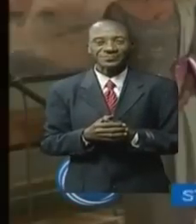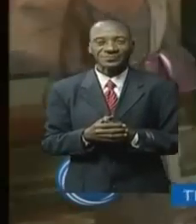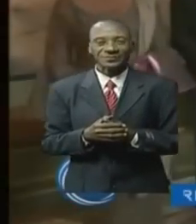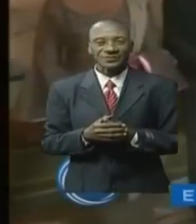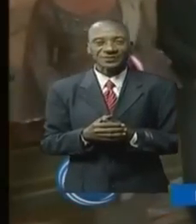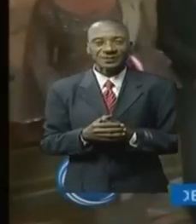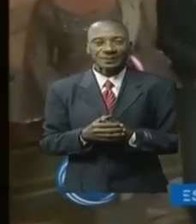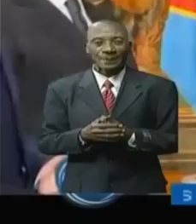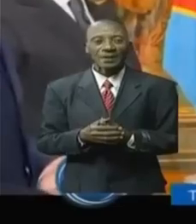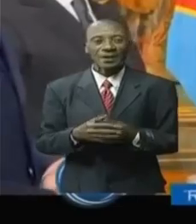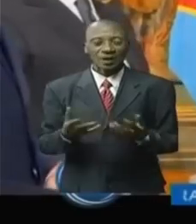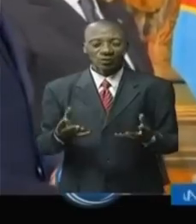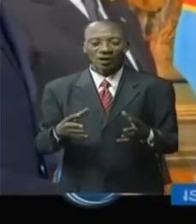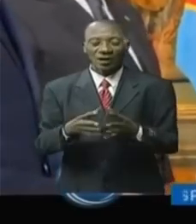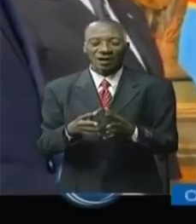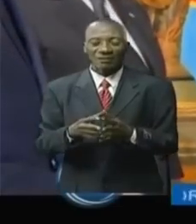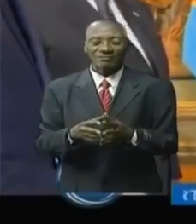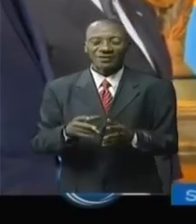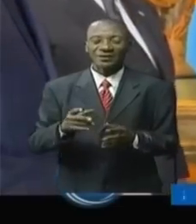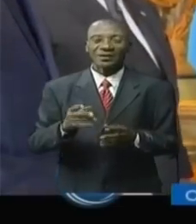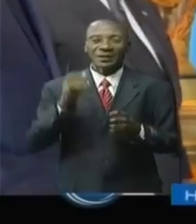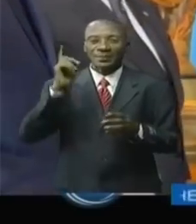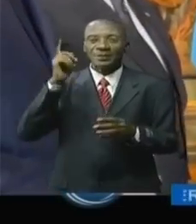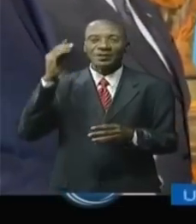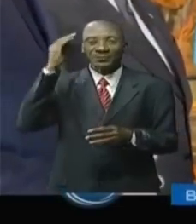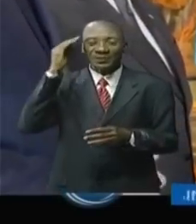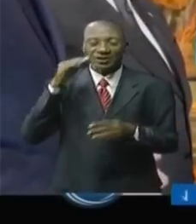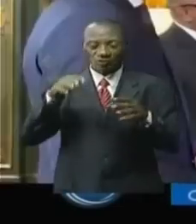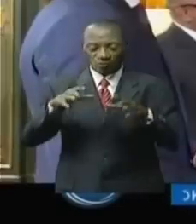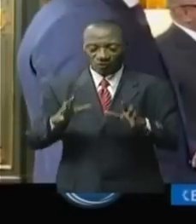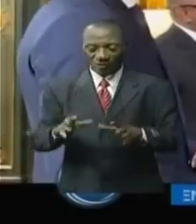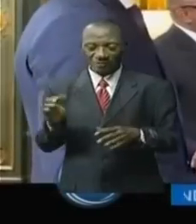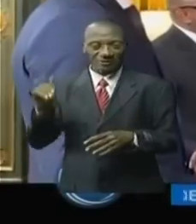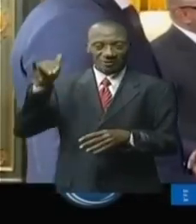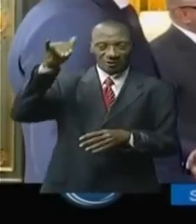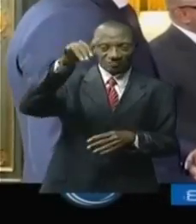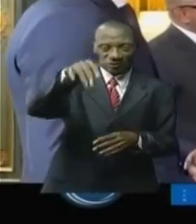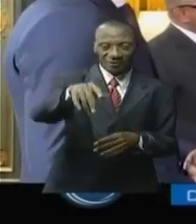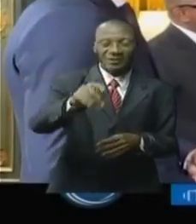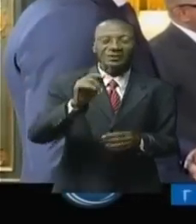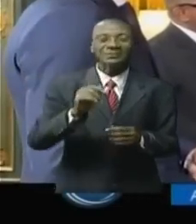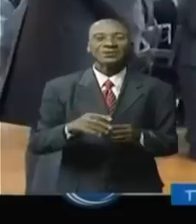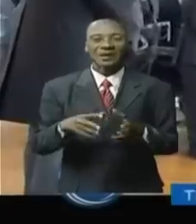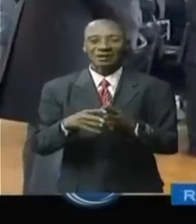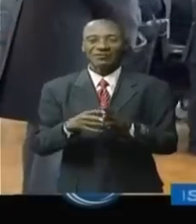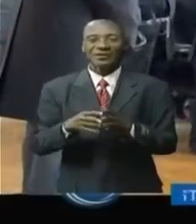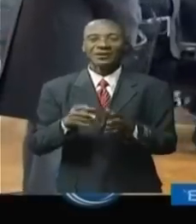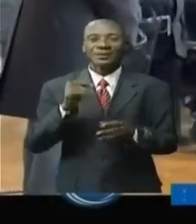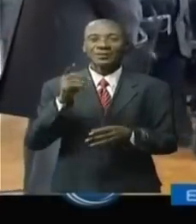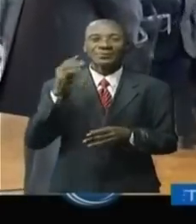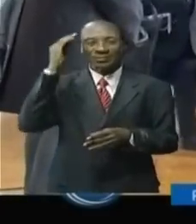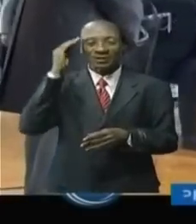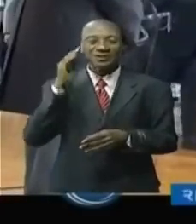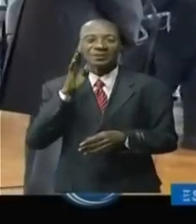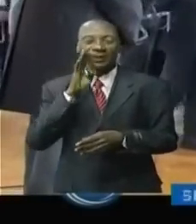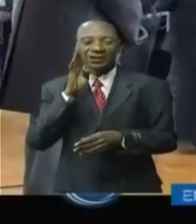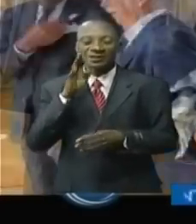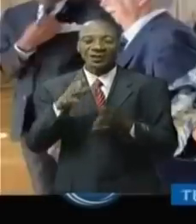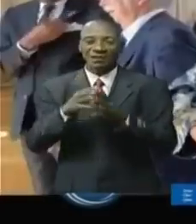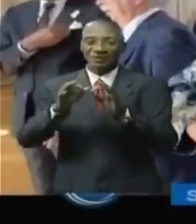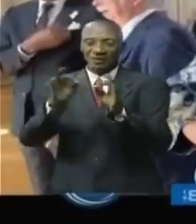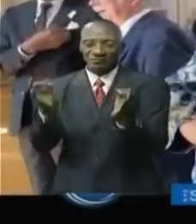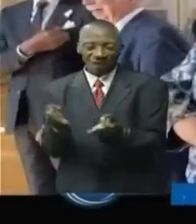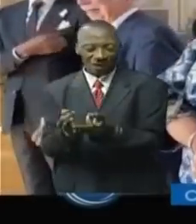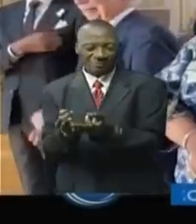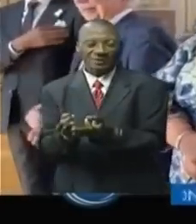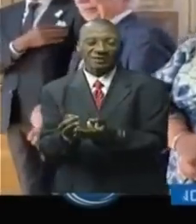en présence des premiers ministres congolais Jean-Michel Samalou Kondé Kyenge et belge Alexander Dekro, la dépouille mortelle de Patrice